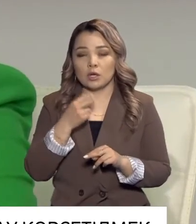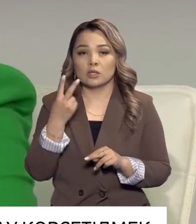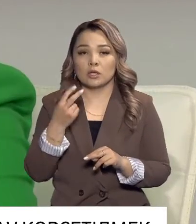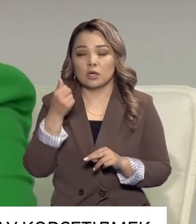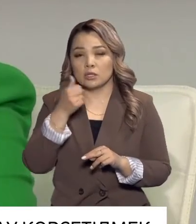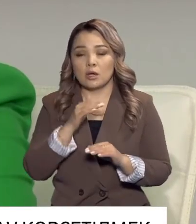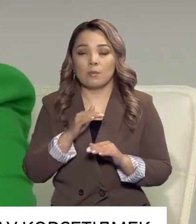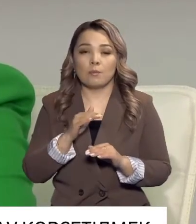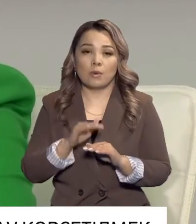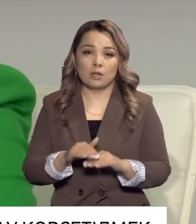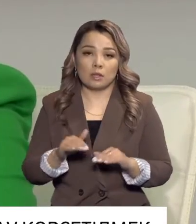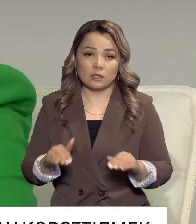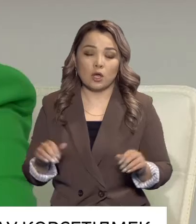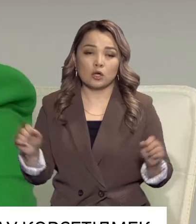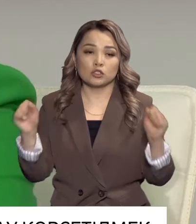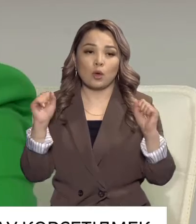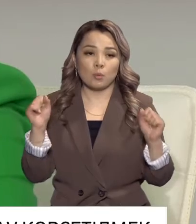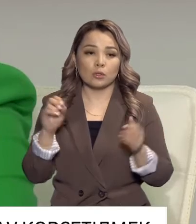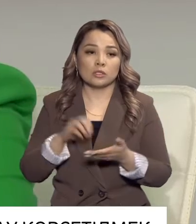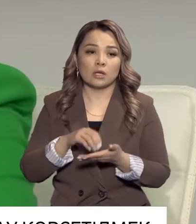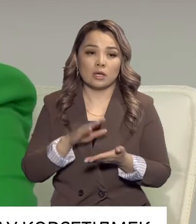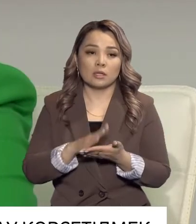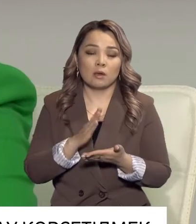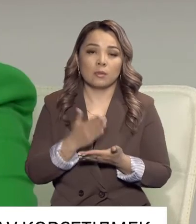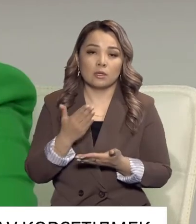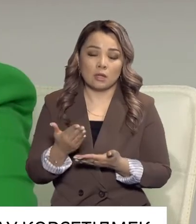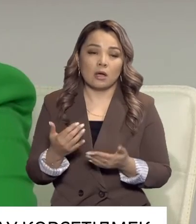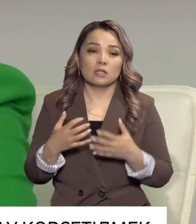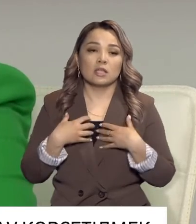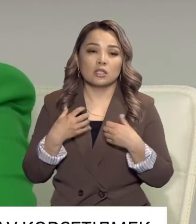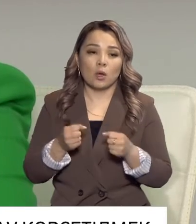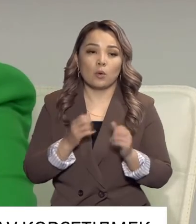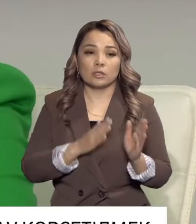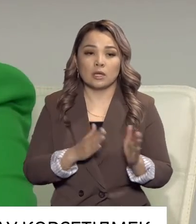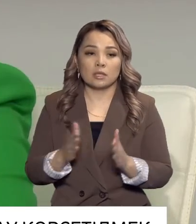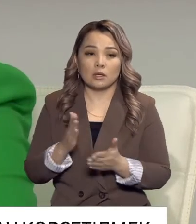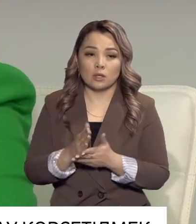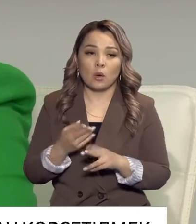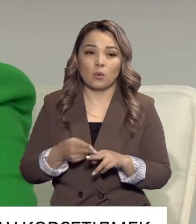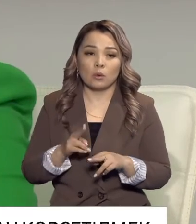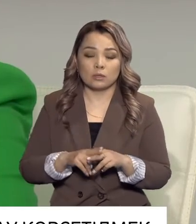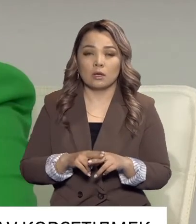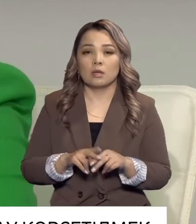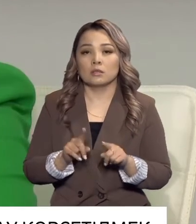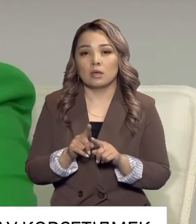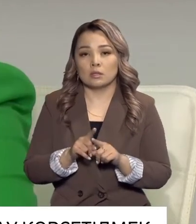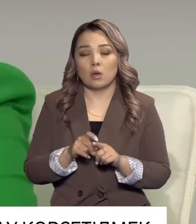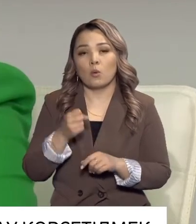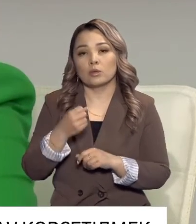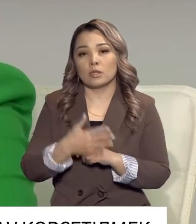200 баланы осындай спортқа шақырып, денсаулықтарын реттейтін осындай